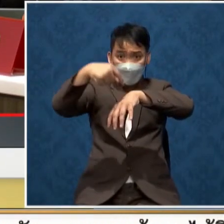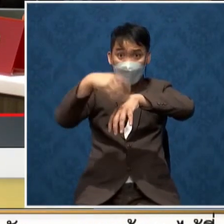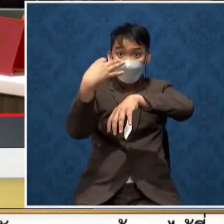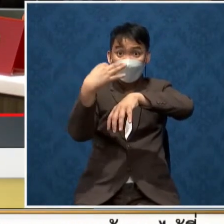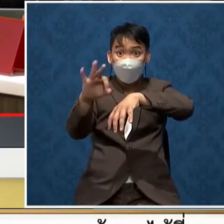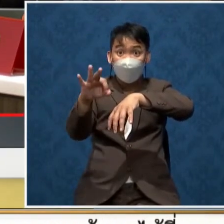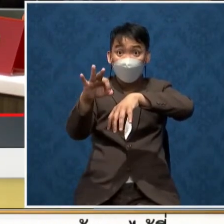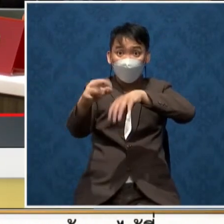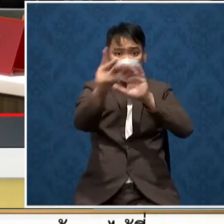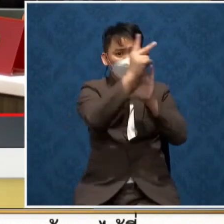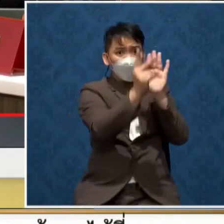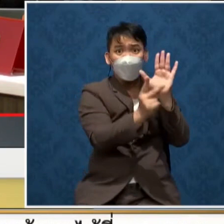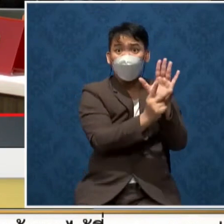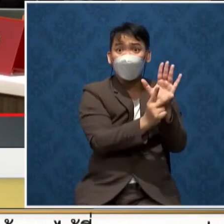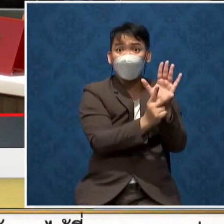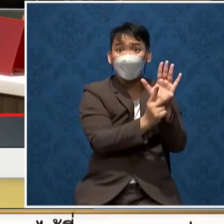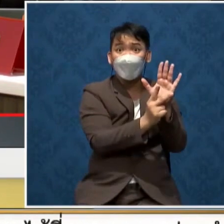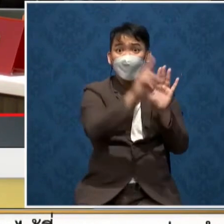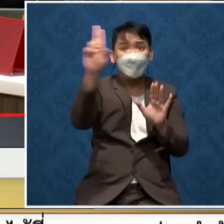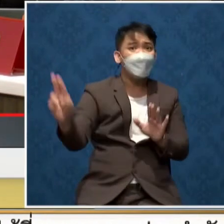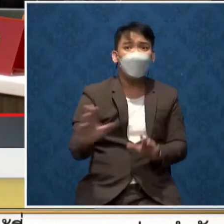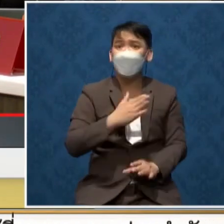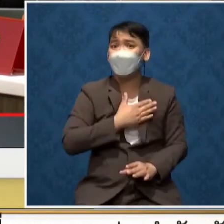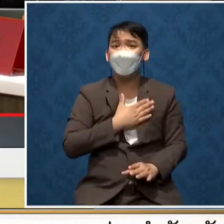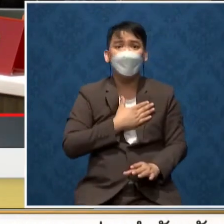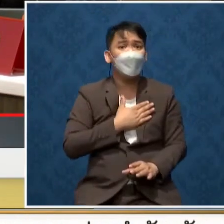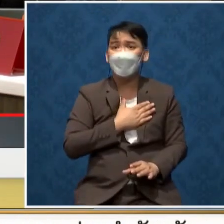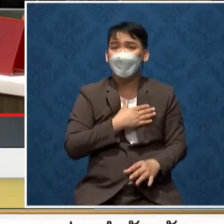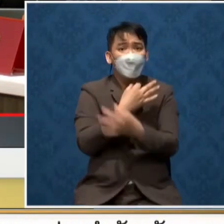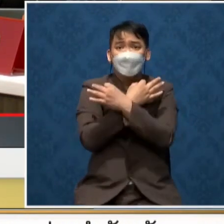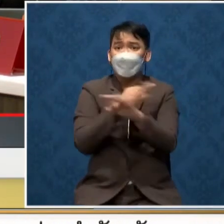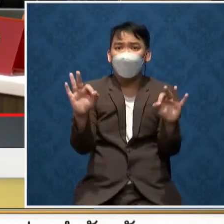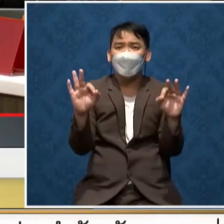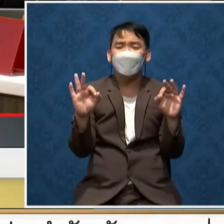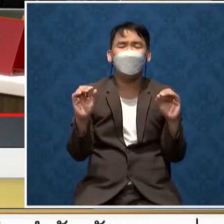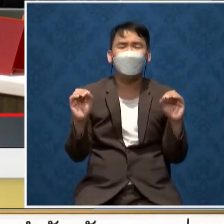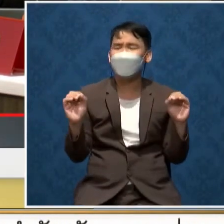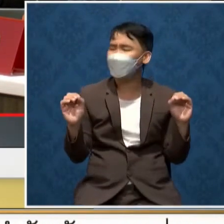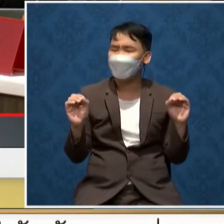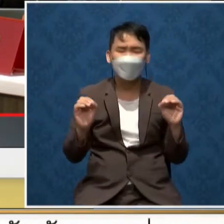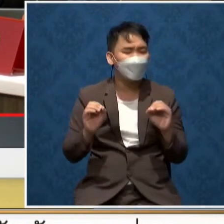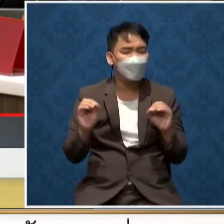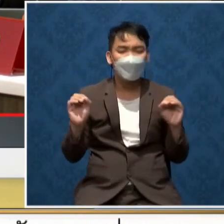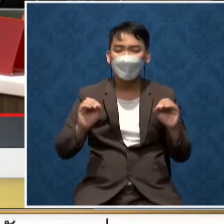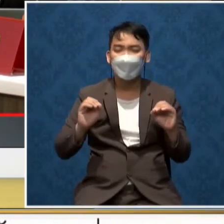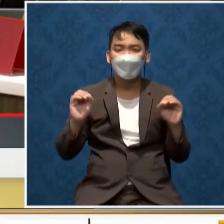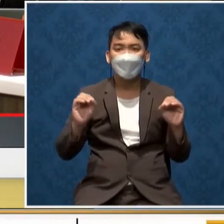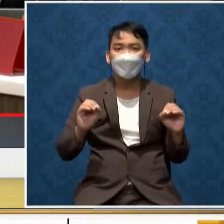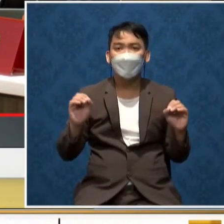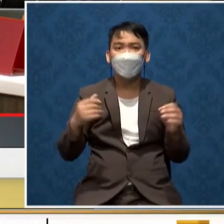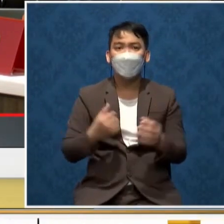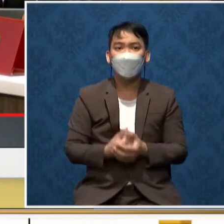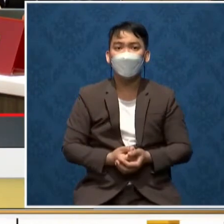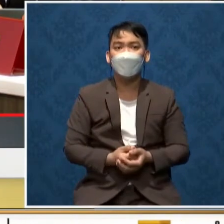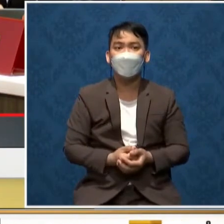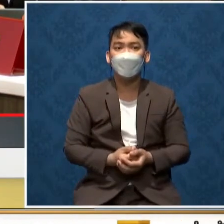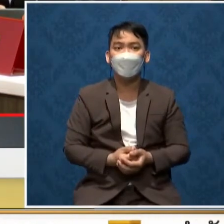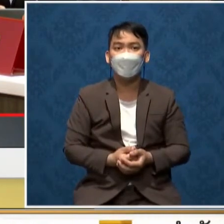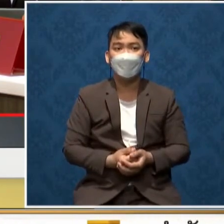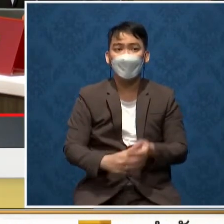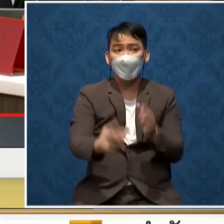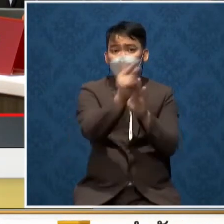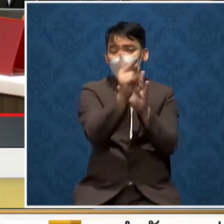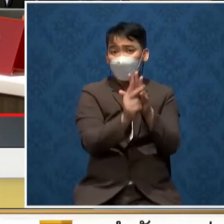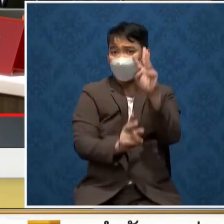จตะกี้ท่านอ้างพระราชบัญญัติวินัยการเงินคลังท่านไปเปิดอ่านครับ23ครับมาตรา